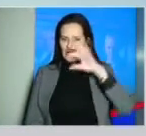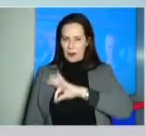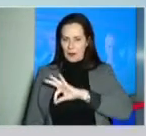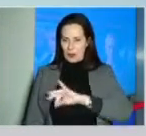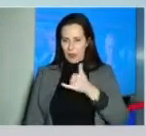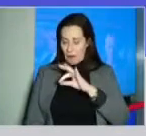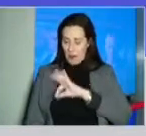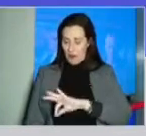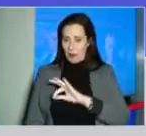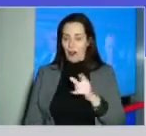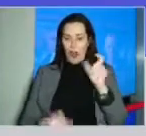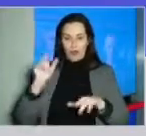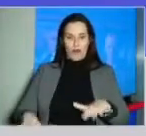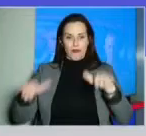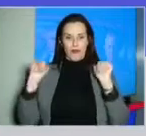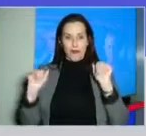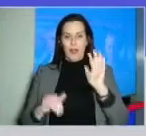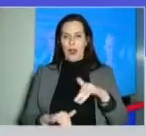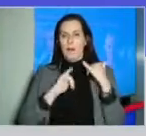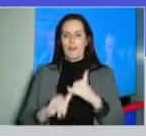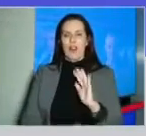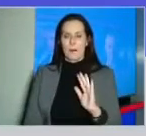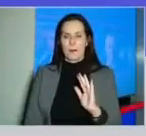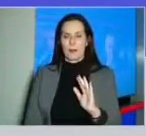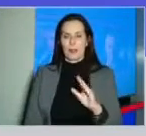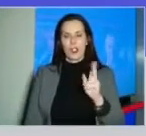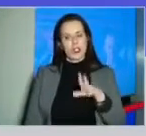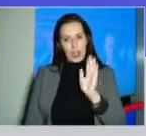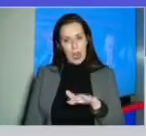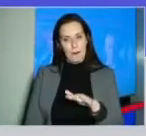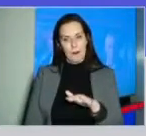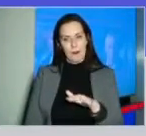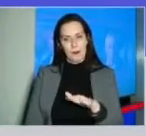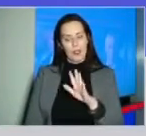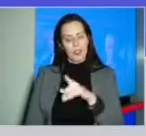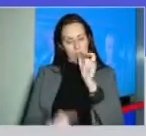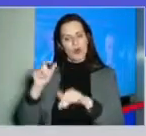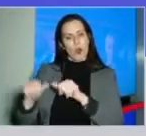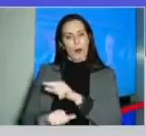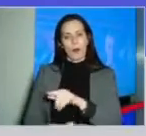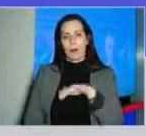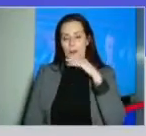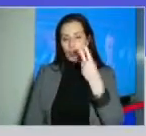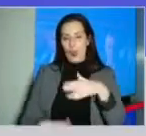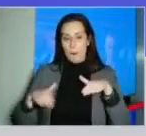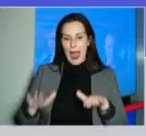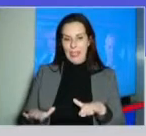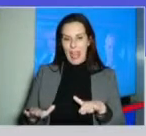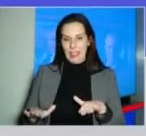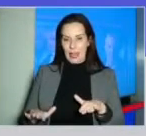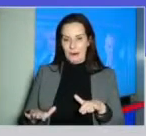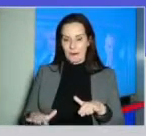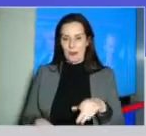כן מרוויחים קולות, אבל הם גם מביאים קולות. זאת אומרת, יש להם גם איזשהו בייס, מספיק שהוא שני מנדטים, והוא מחזיר בחזרה. גם